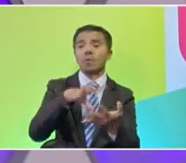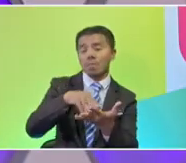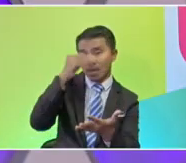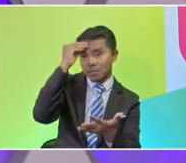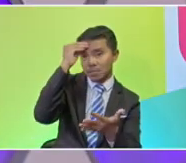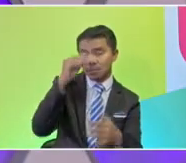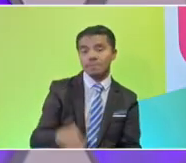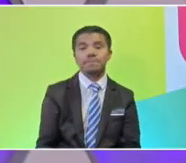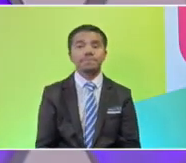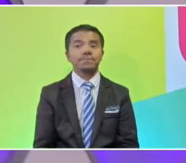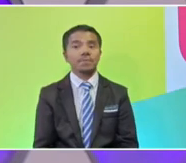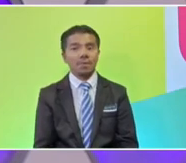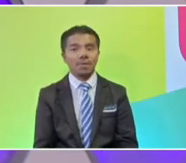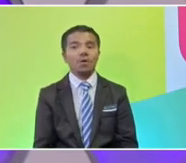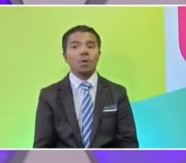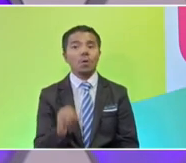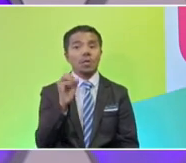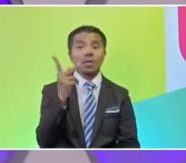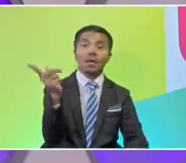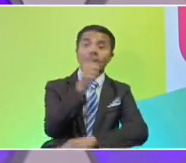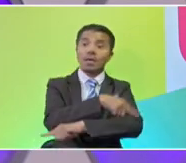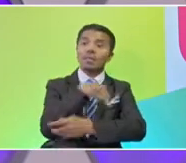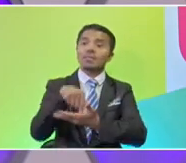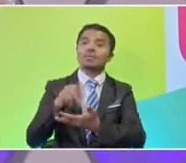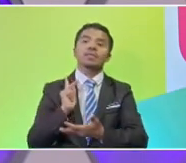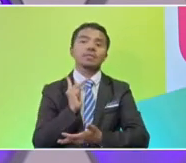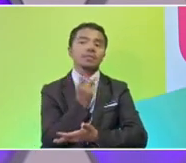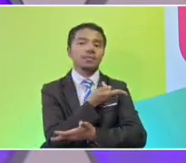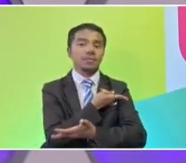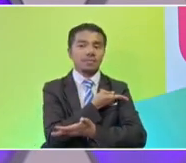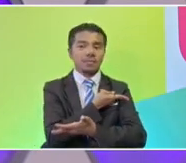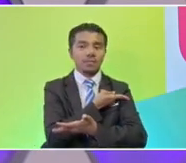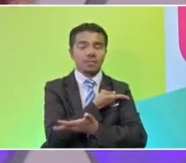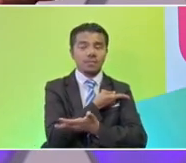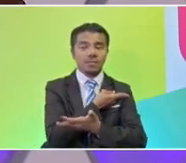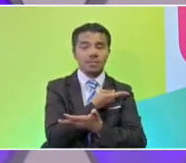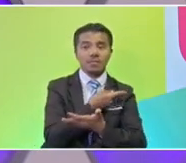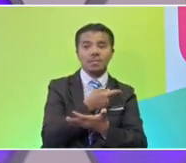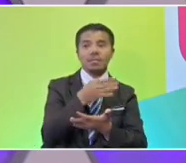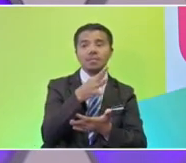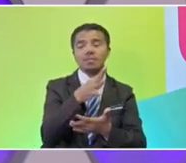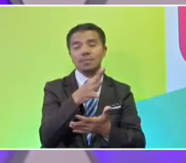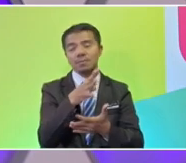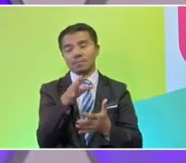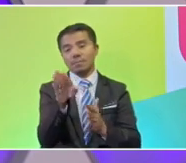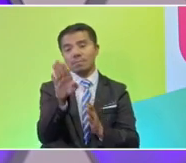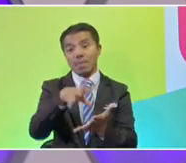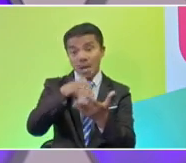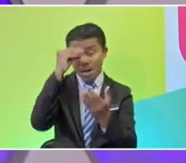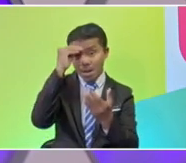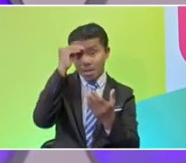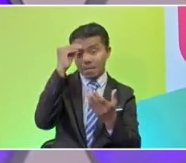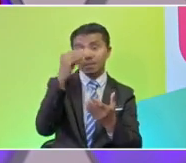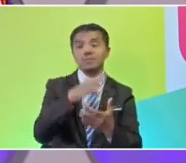murid-murid di luar sana sebelum itu cek gua harap semua dalam keadaan sehat dalam keadaan Curia dalam keadaan yang bersedia Oke